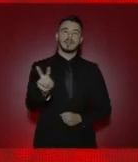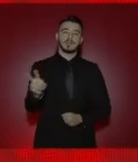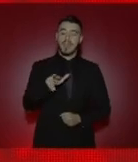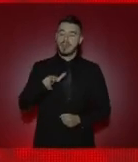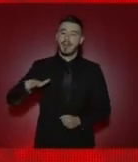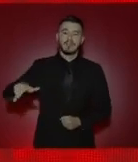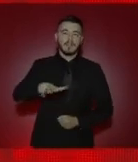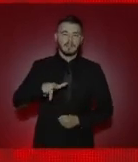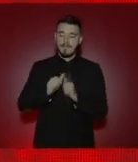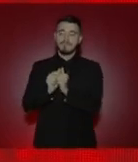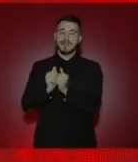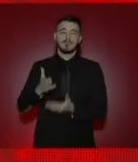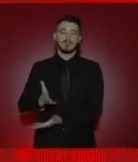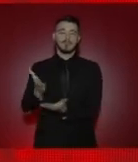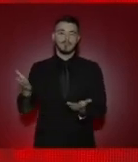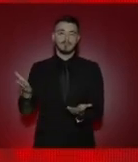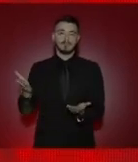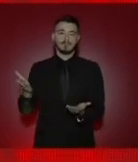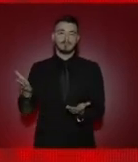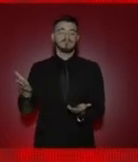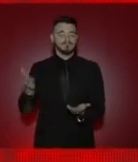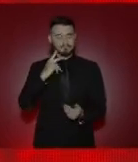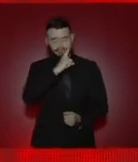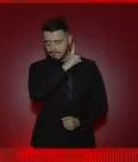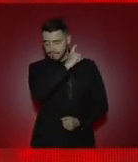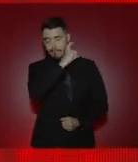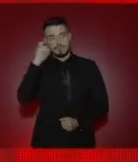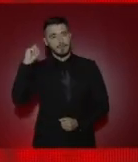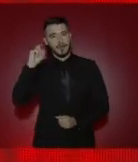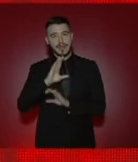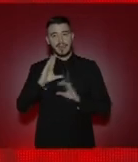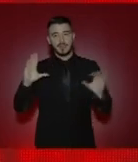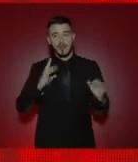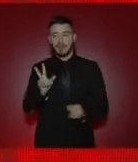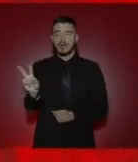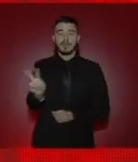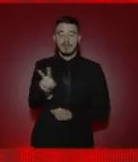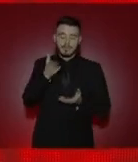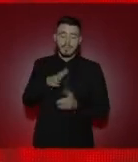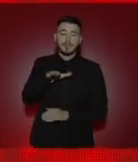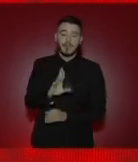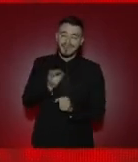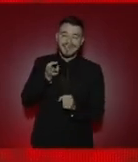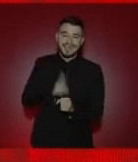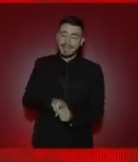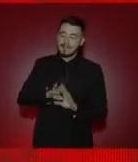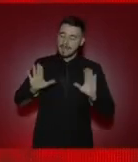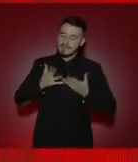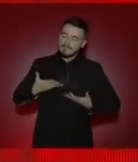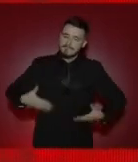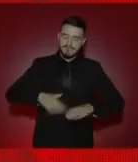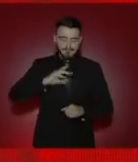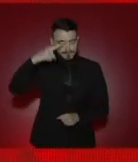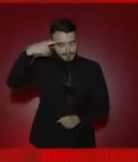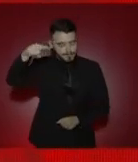αδέλφια, στους φίλους. Είναι τόσο δύσκολο να χειριστεί κάποιος μια τέτοια απώλεια. Μαζί τους όμως είμαστε κι εμείς, στο πλευρό